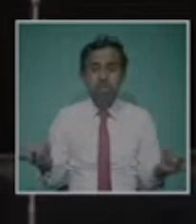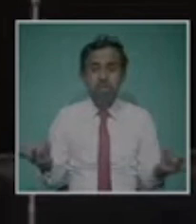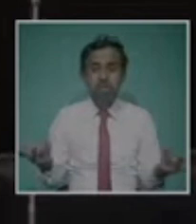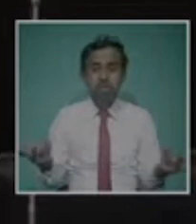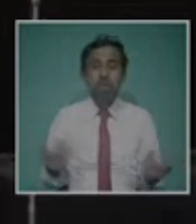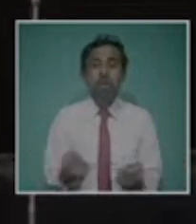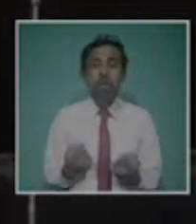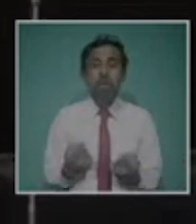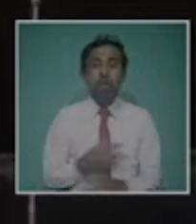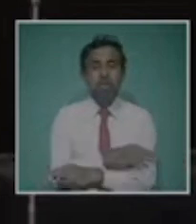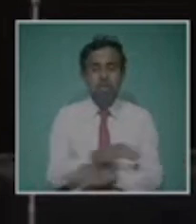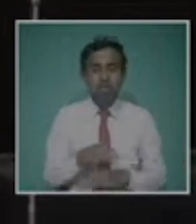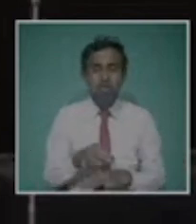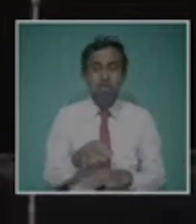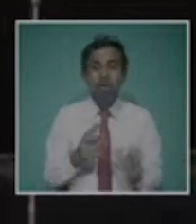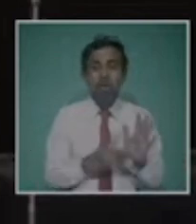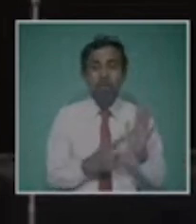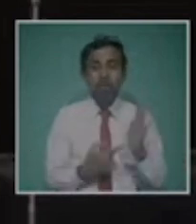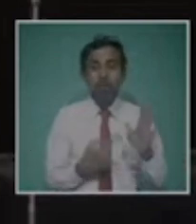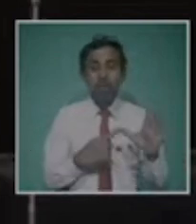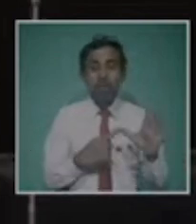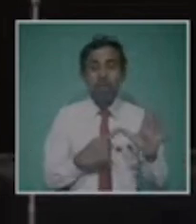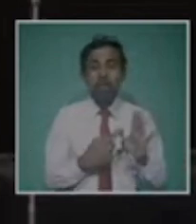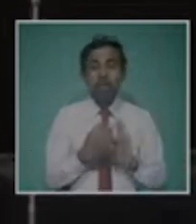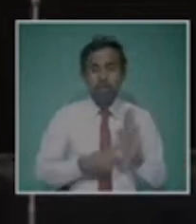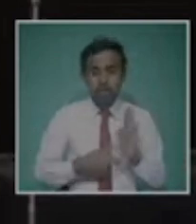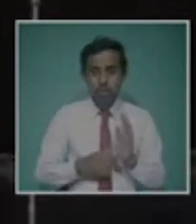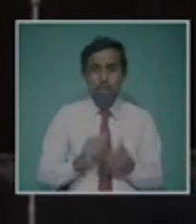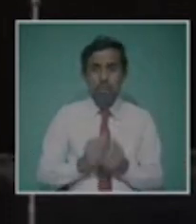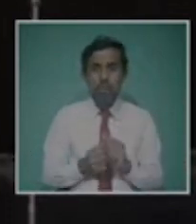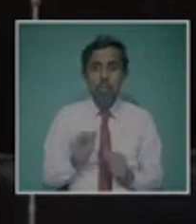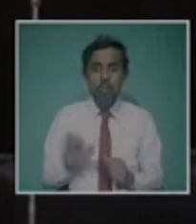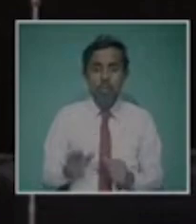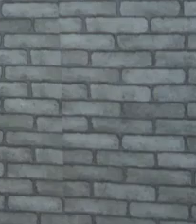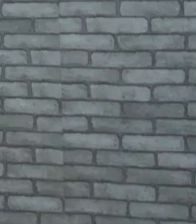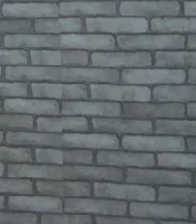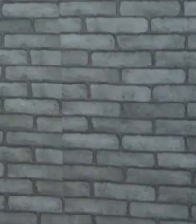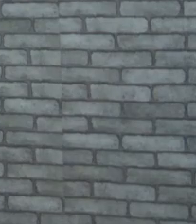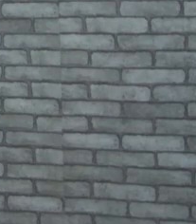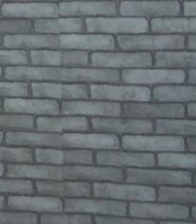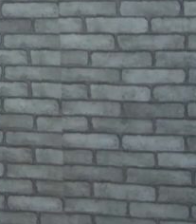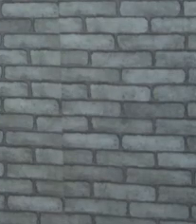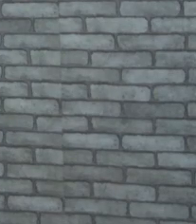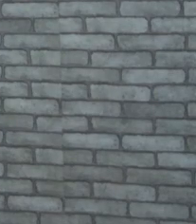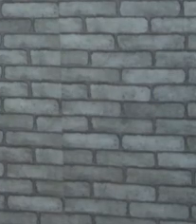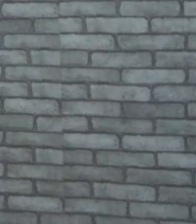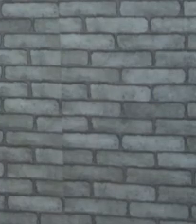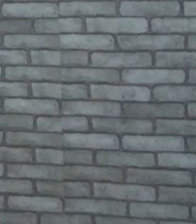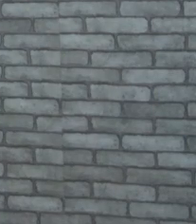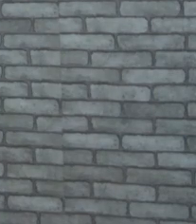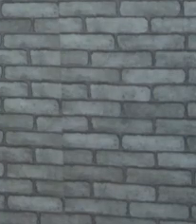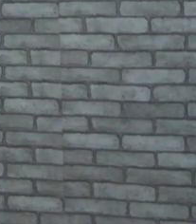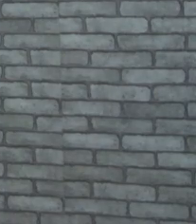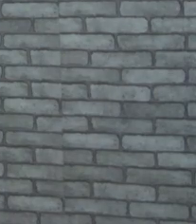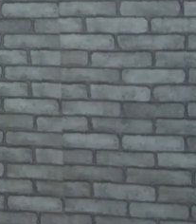முறையிலே இந்த PTA சட்டம் மூலம் திருத்தம் செய்யப்பட வேண்டும் என்றும் அமைச்சர் அவர்களிடத்திலே நான் வேண்டுகோள் விடுக்கின்ற. சட்ட கல்லூரிகளில் ஒரேடியாக ஆங்கிலத்தில்